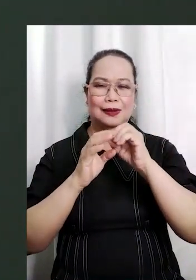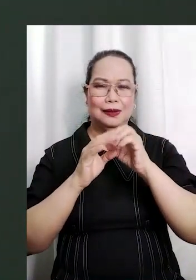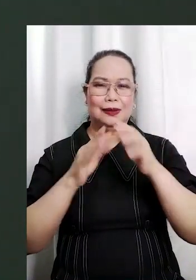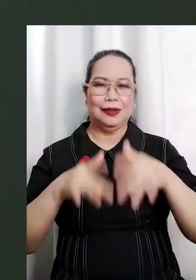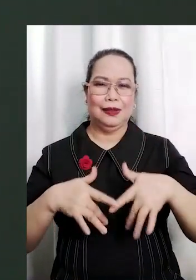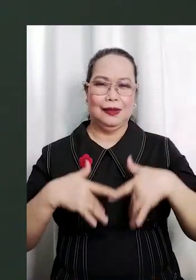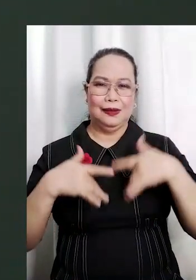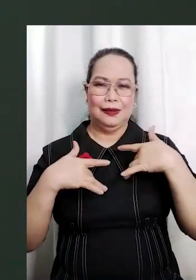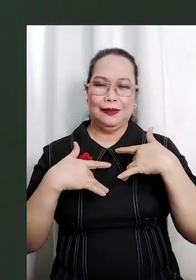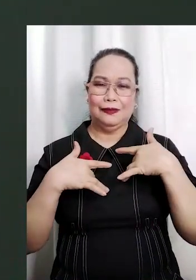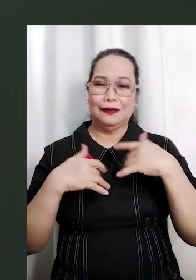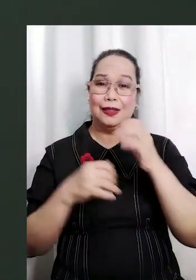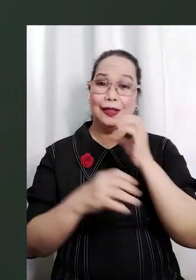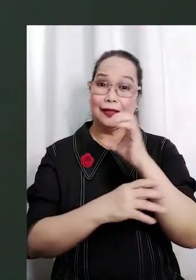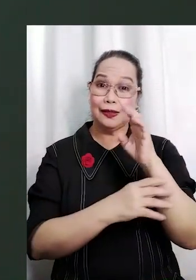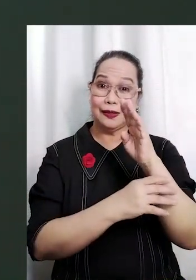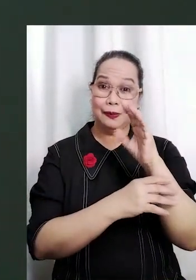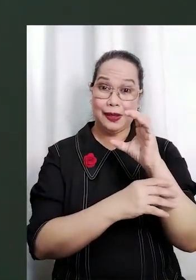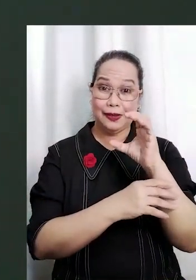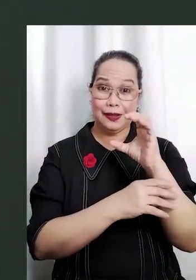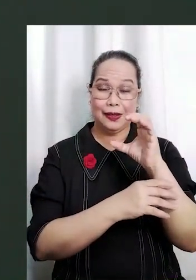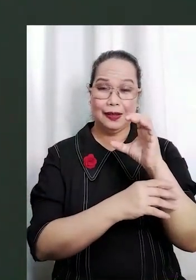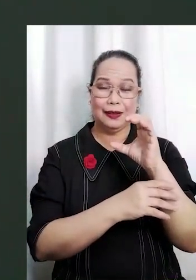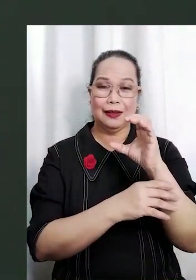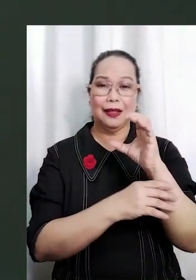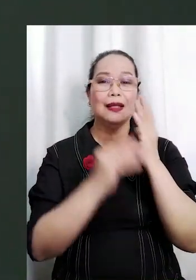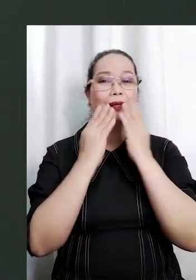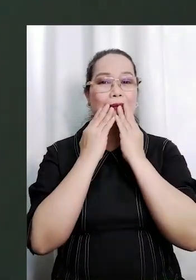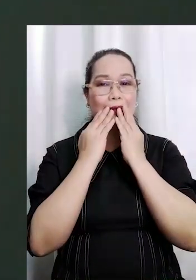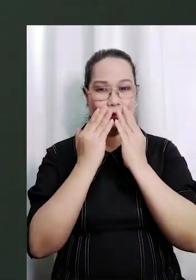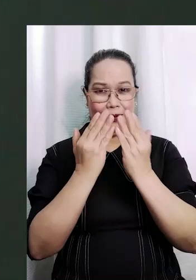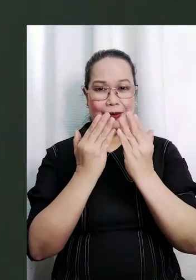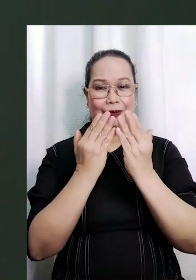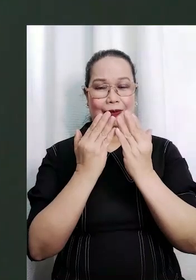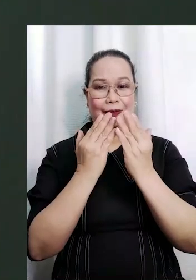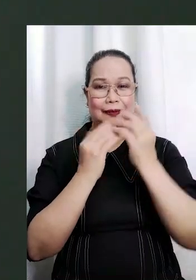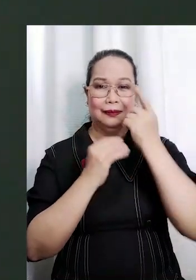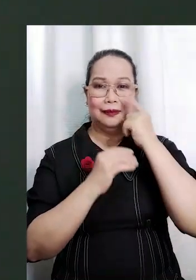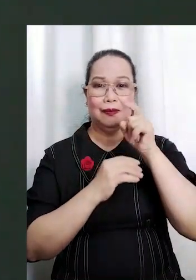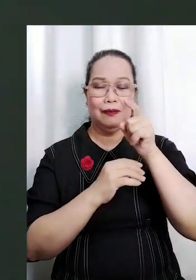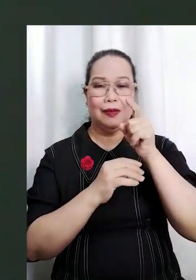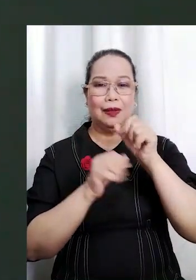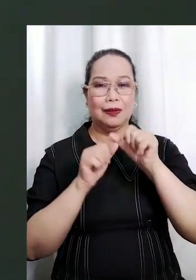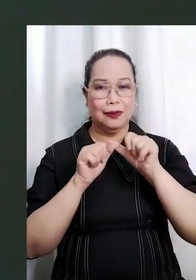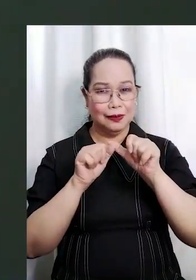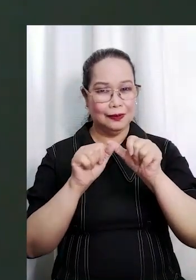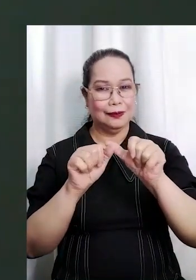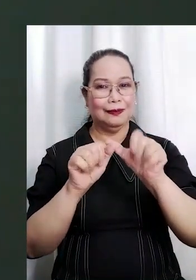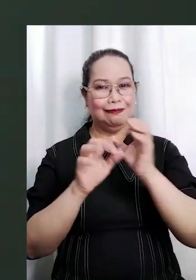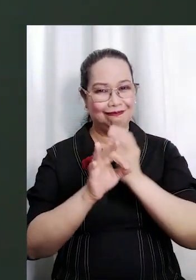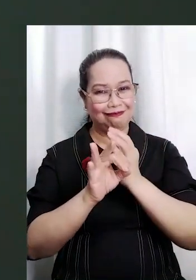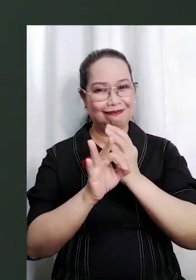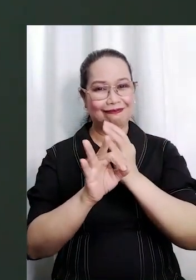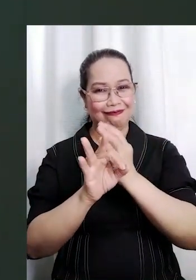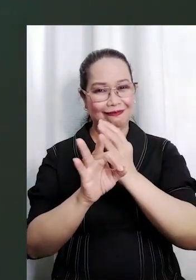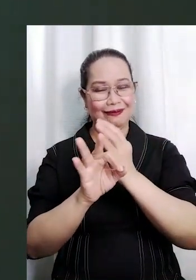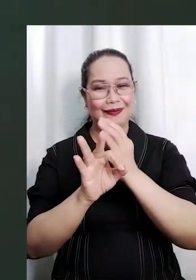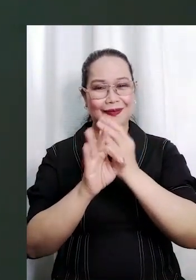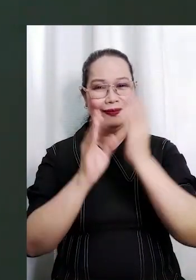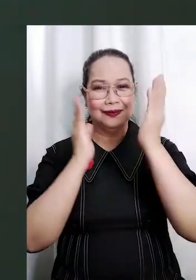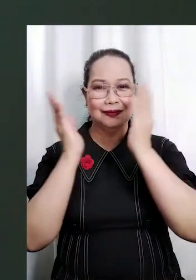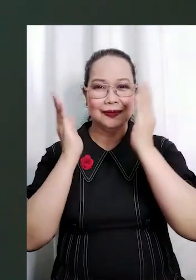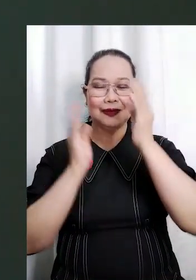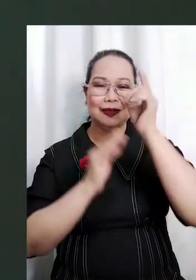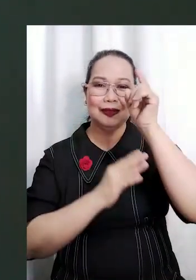buhay. And CCBCers, salamat din po sa patuloy at matapat ninyong paglilingkod